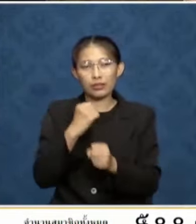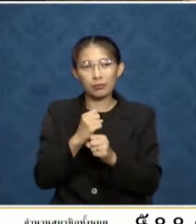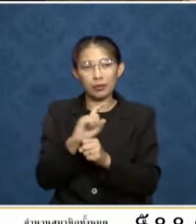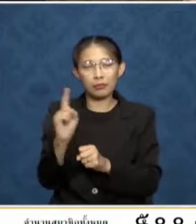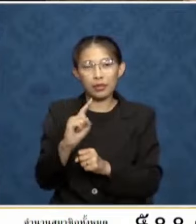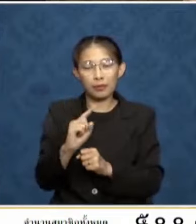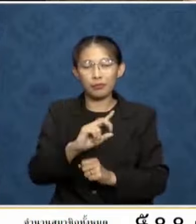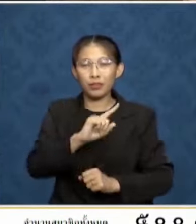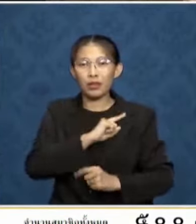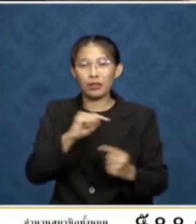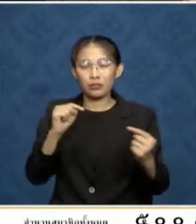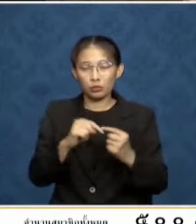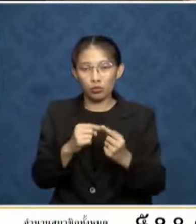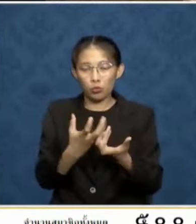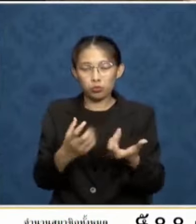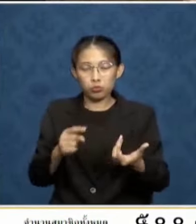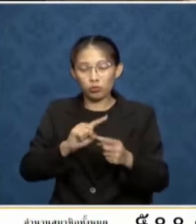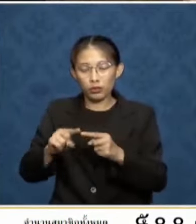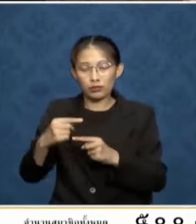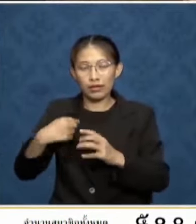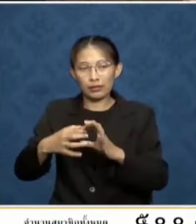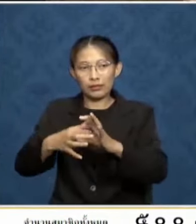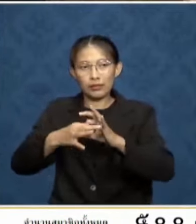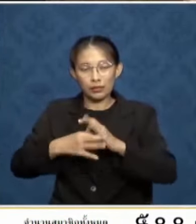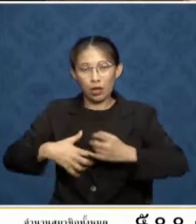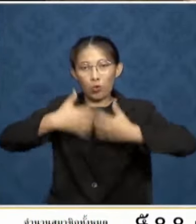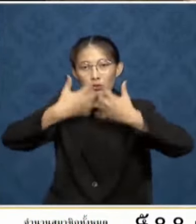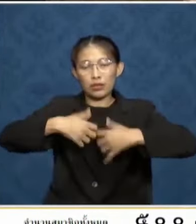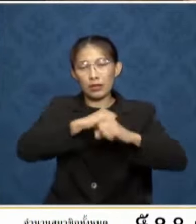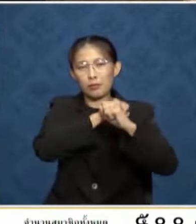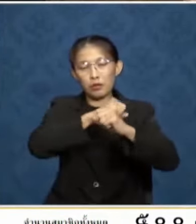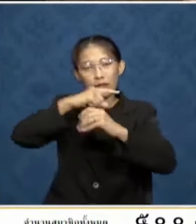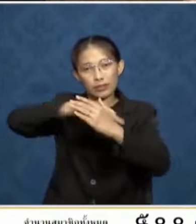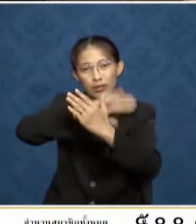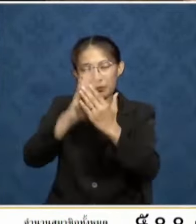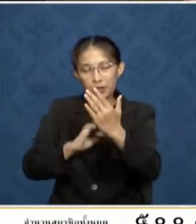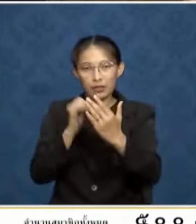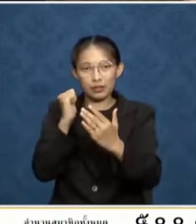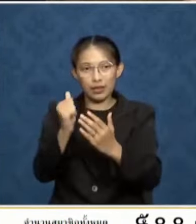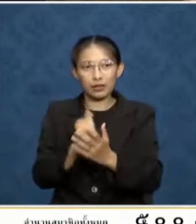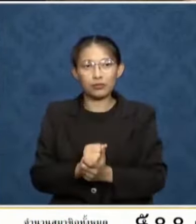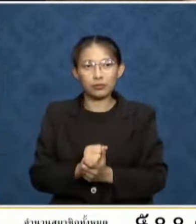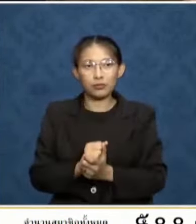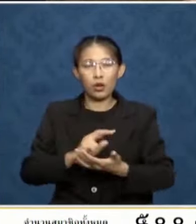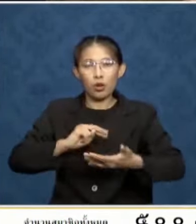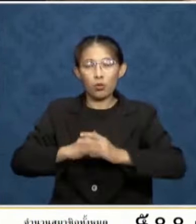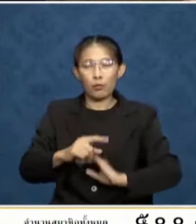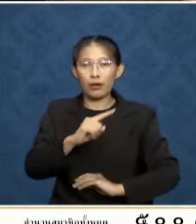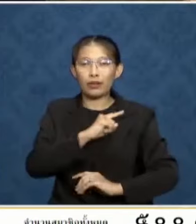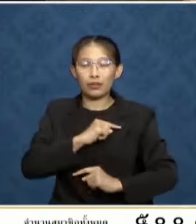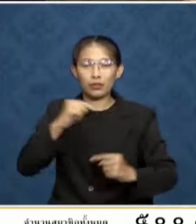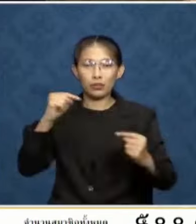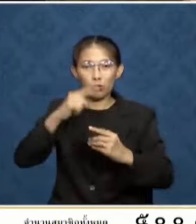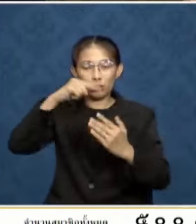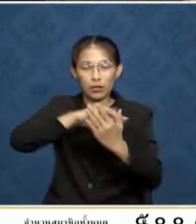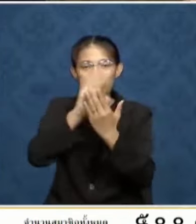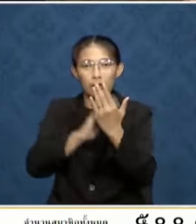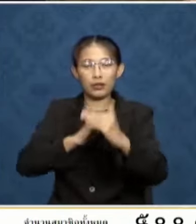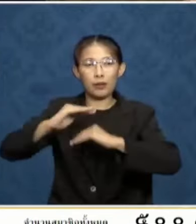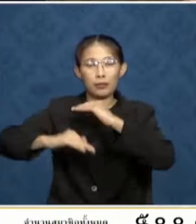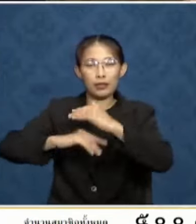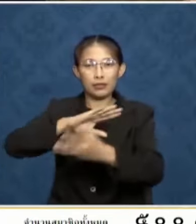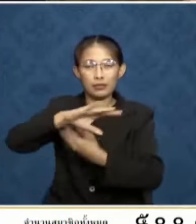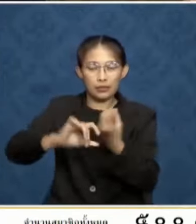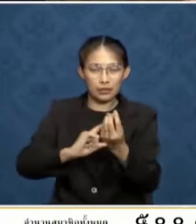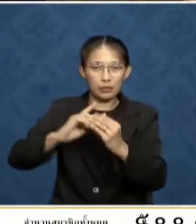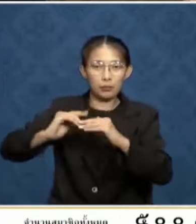สทห Eineขอมูในโลกนี้ ปรตบาvtกพันาประเทศและพัฒนาเศรษ